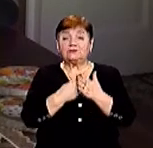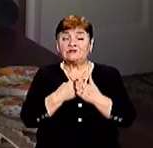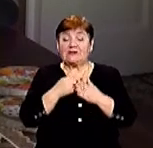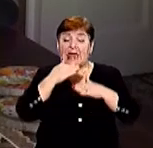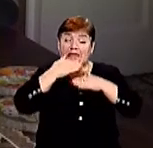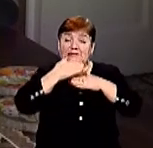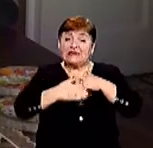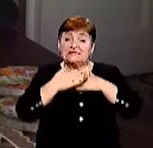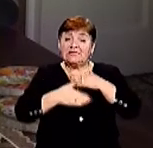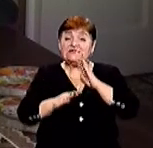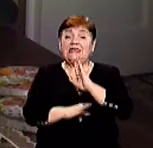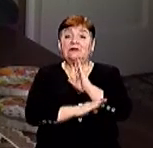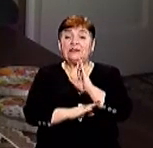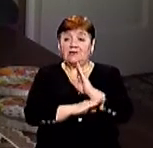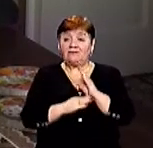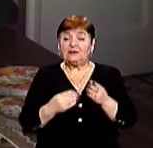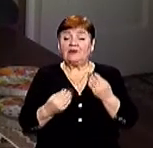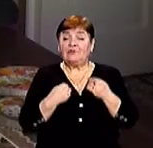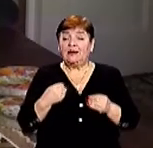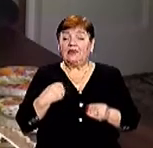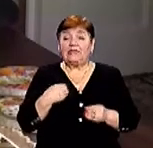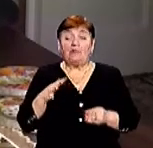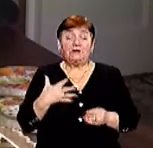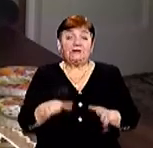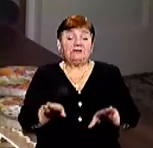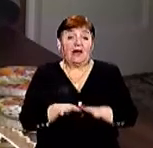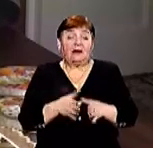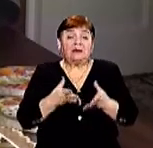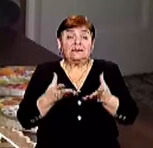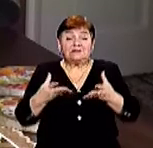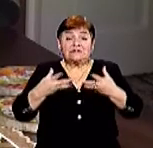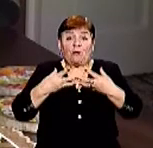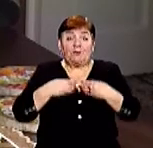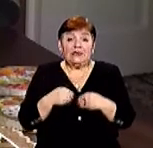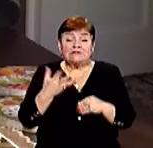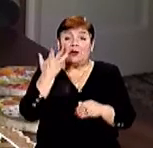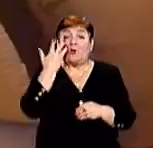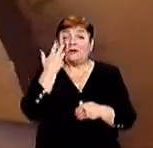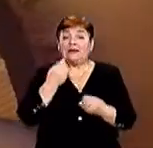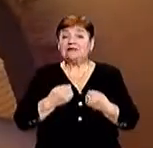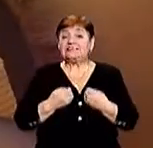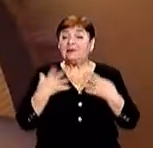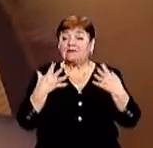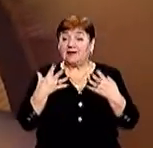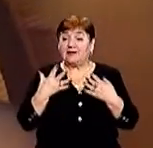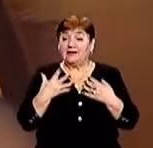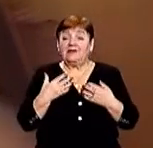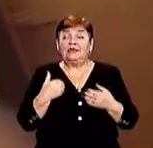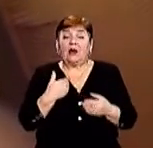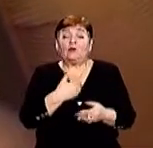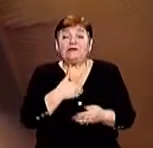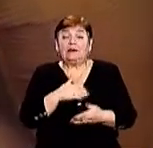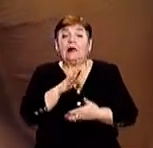дерева, на іграшки на ялинку. Я так тим захопилася, що вже коли закінчилися ці свята, я вже не мала що робити, а я хотіла